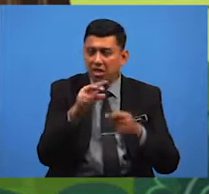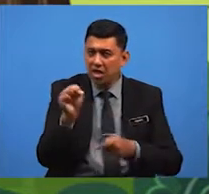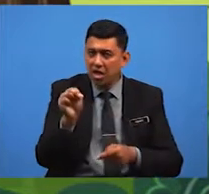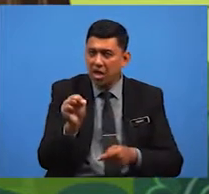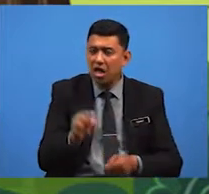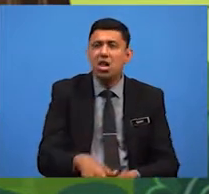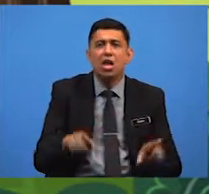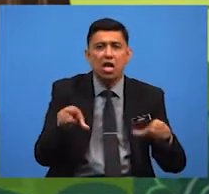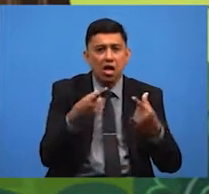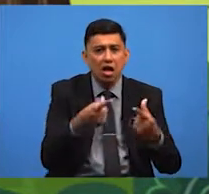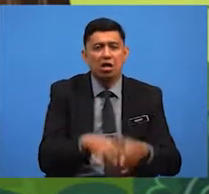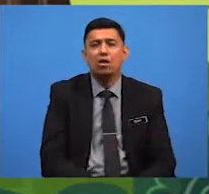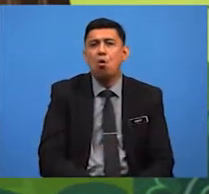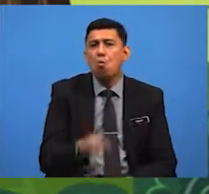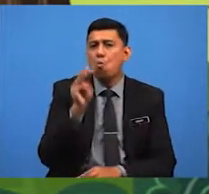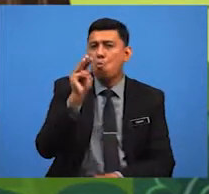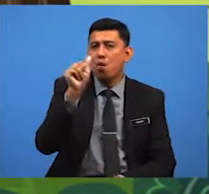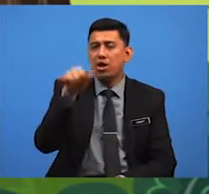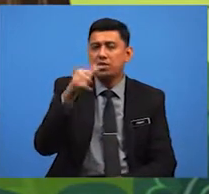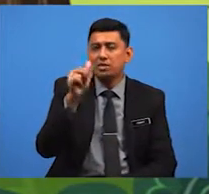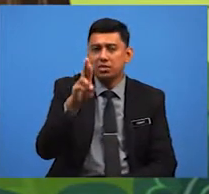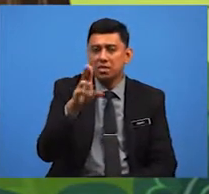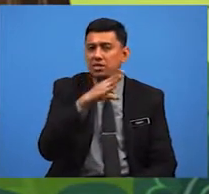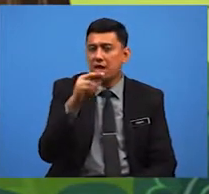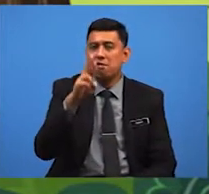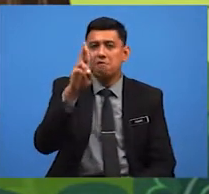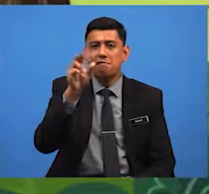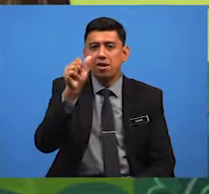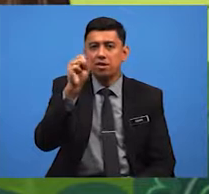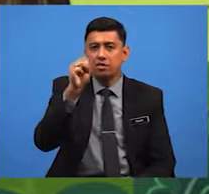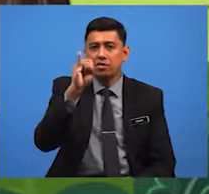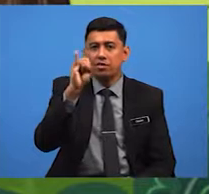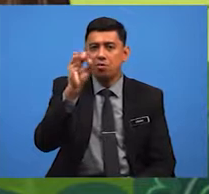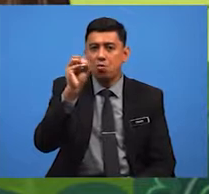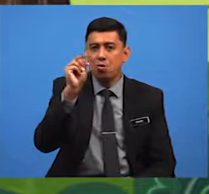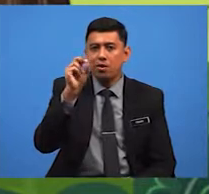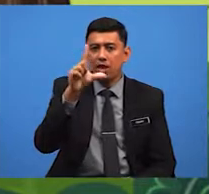yang dilakukan sentiasa wajar dan rasional.